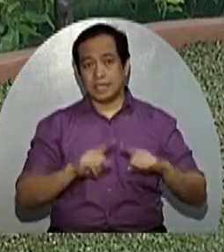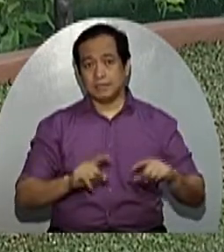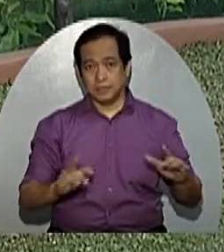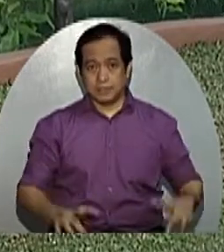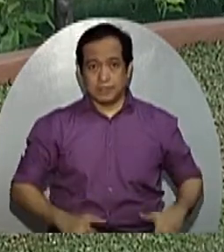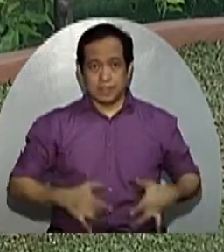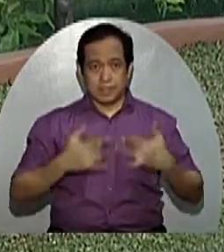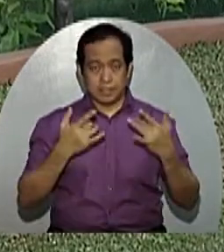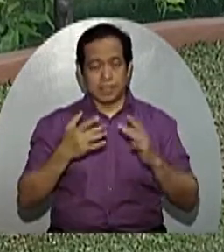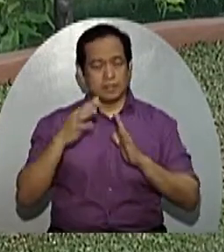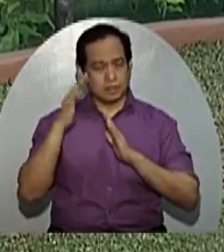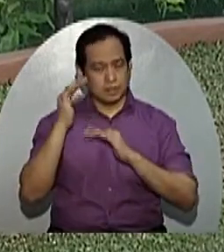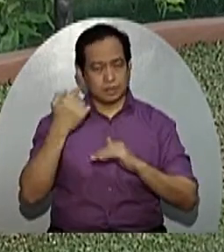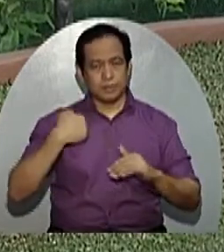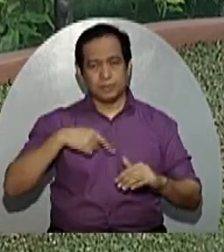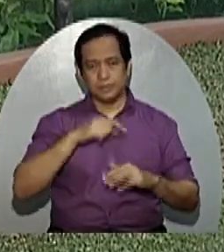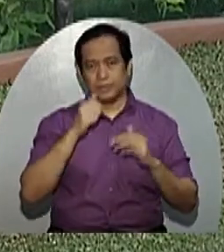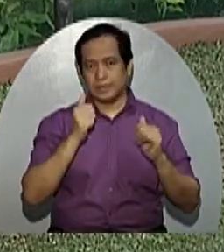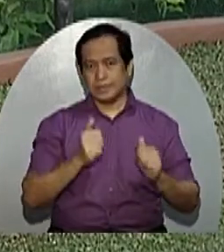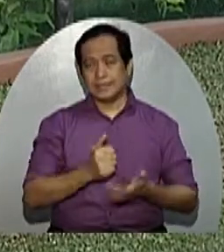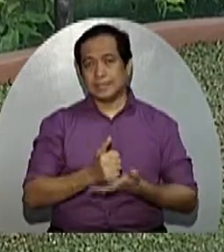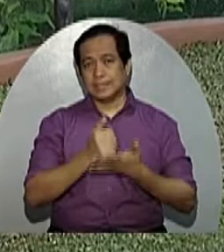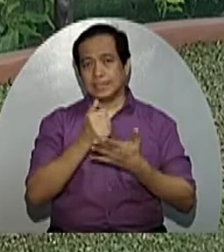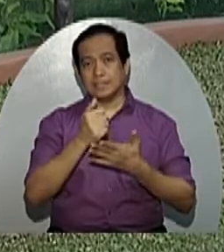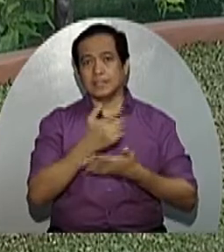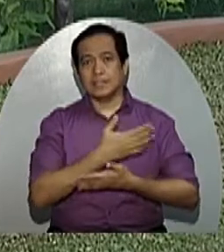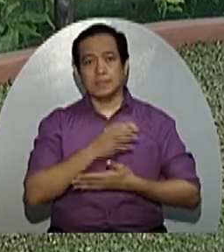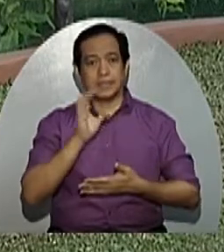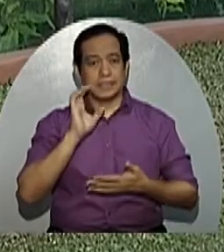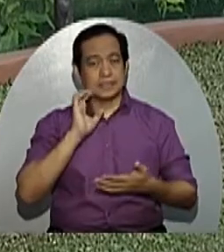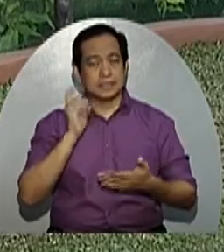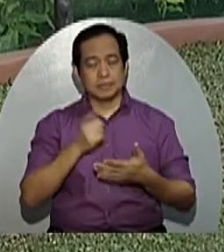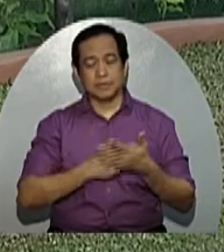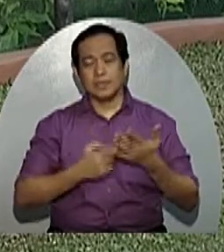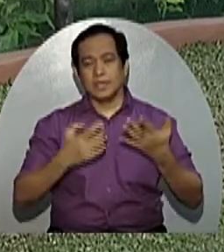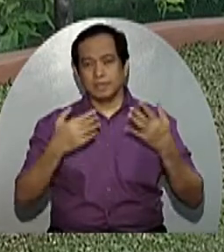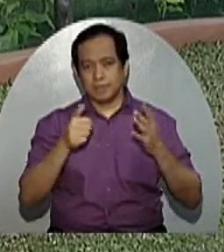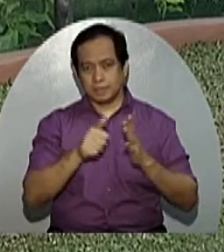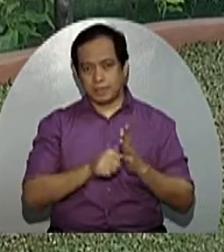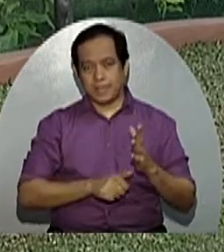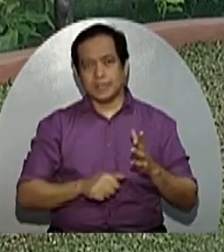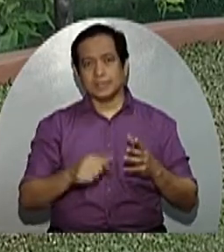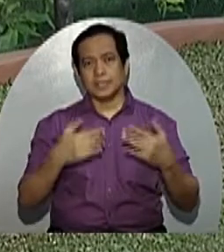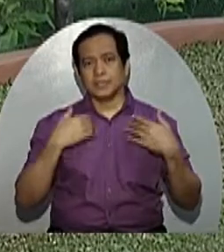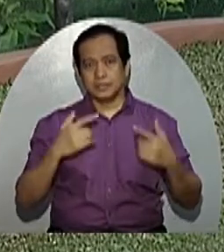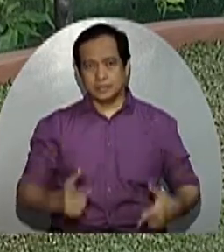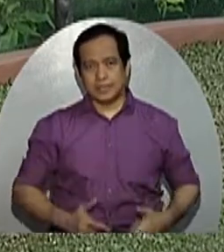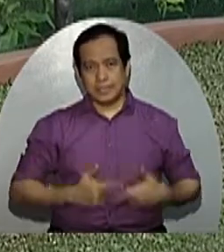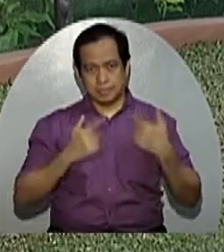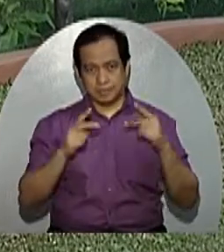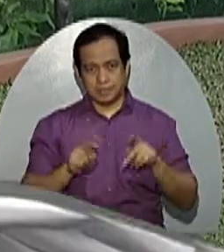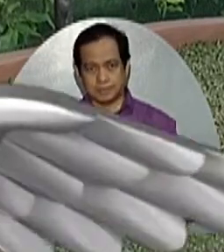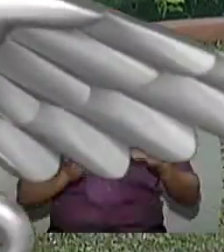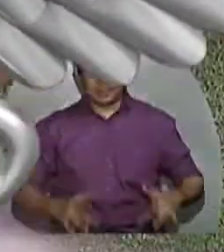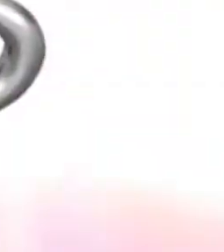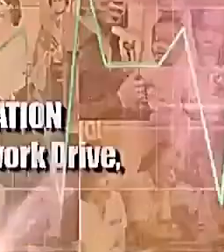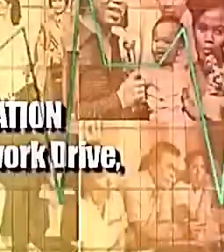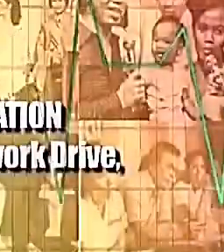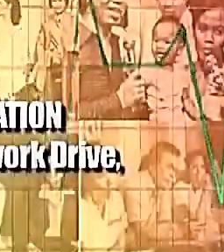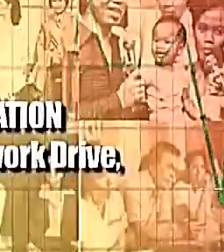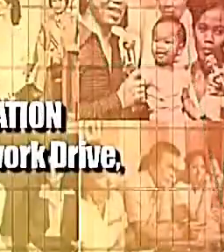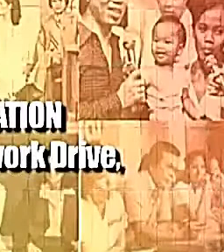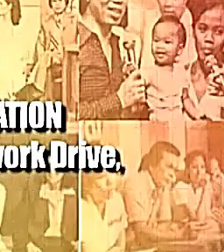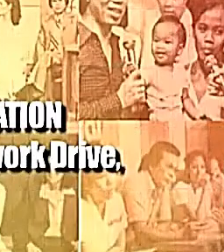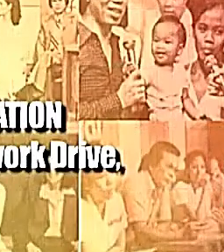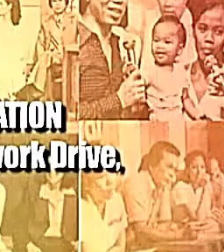kanila. Sana po matulungan si baby Crislyn Javier na mapa-operahan at makapamuhay ng normal.